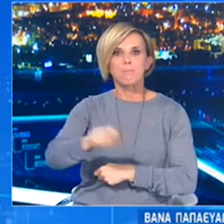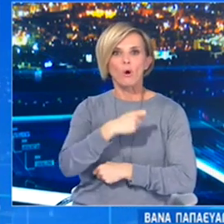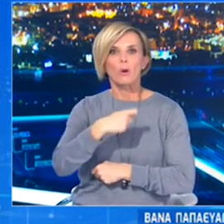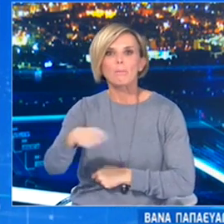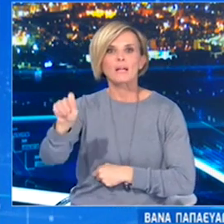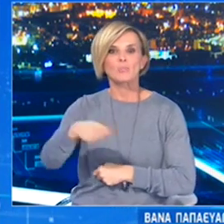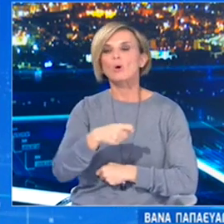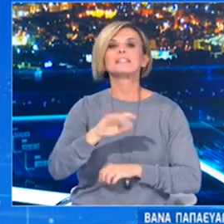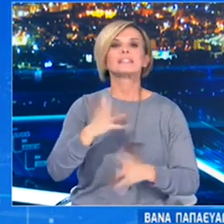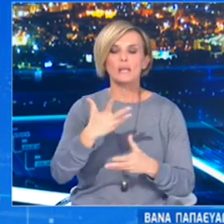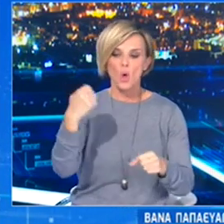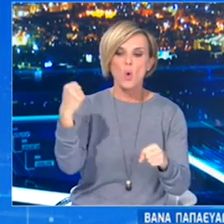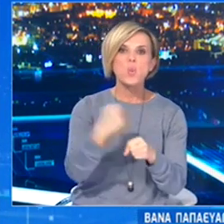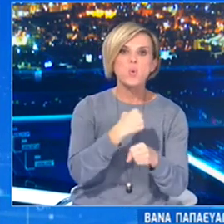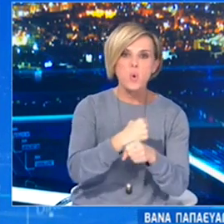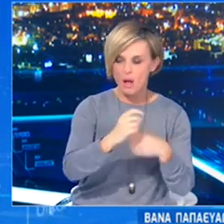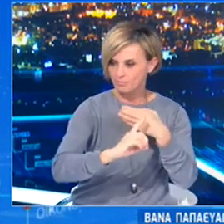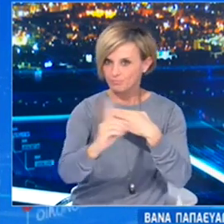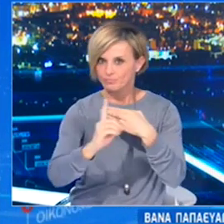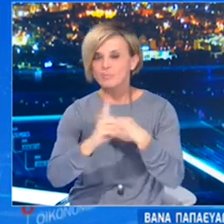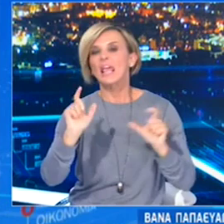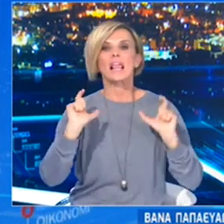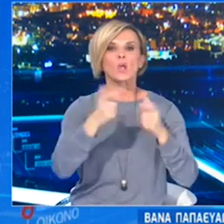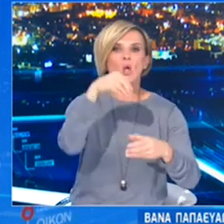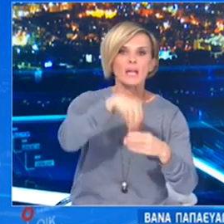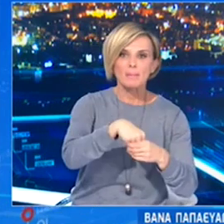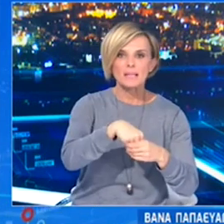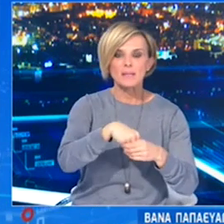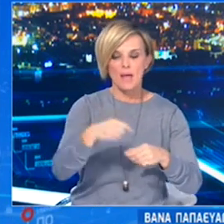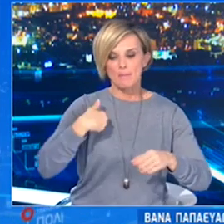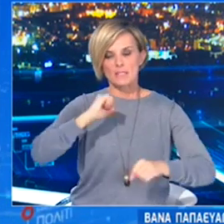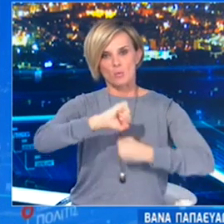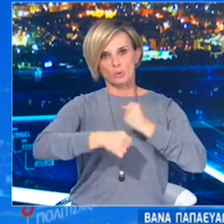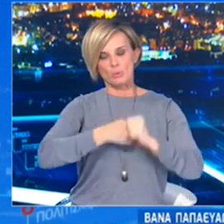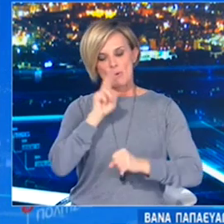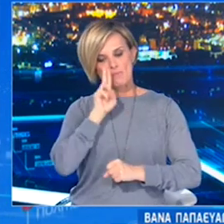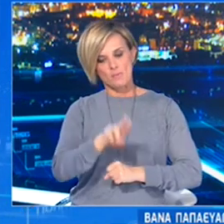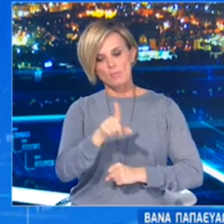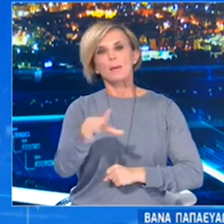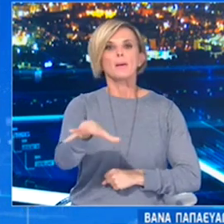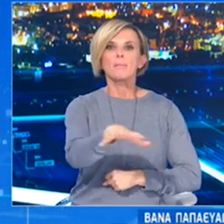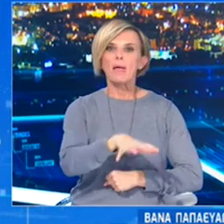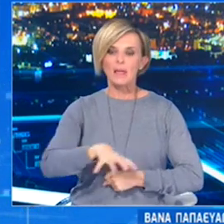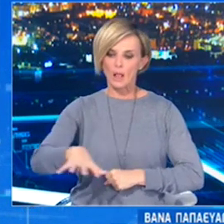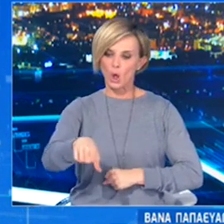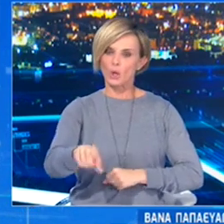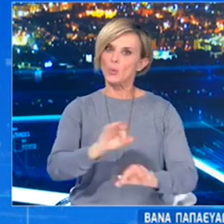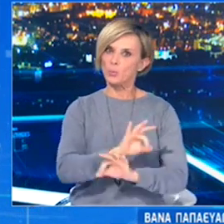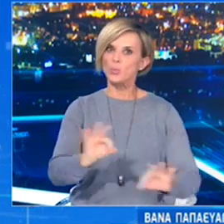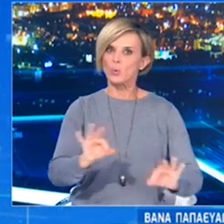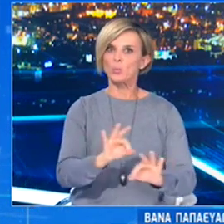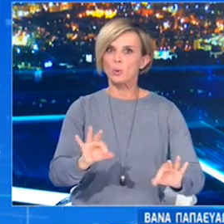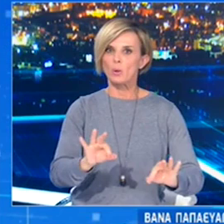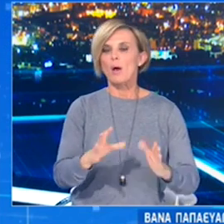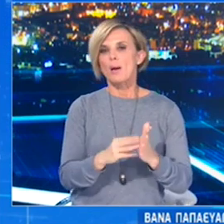των εργασιακών χώρων και της ενδοκογενεκής διασποράς. Δηλαδή, εκεί που πάρουμε εμείς σε μια περιοχή, ξεσπά μια σειροή κρουσμάτων